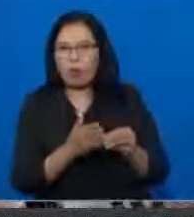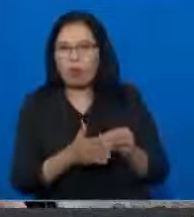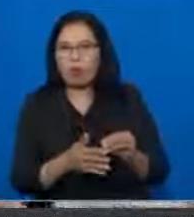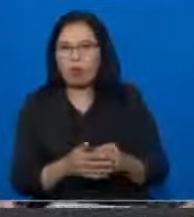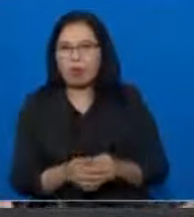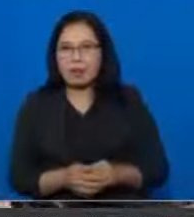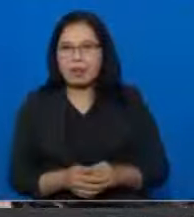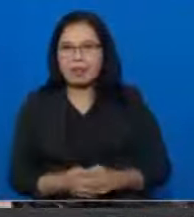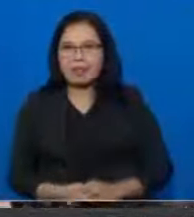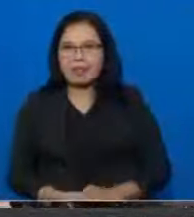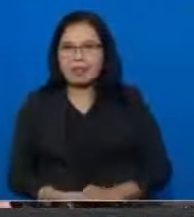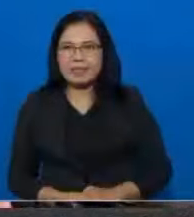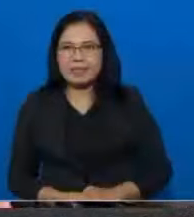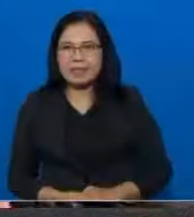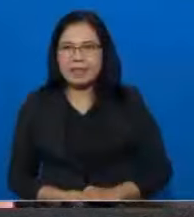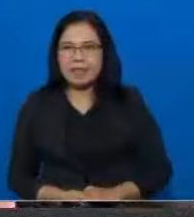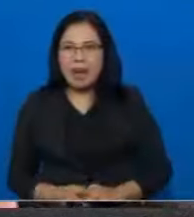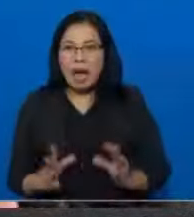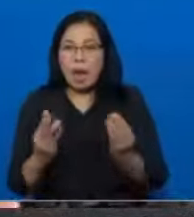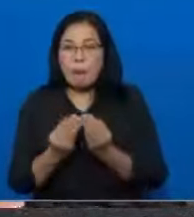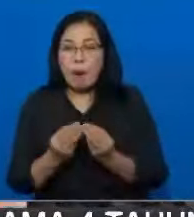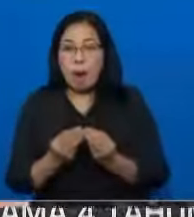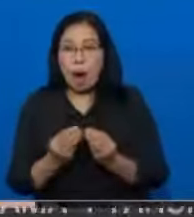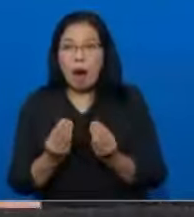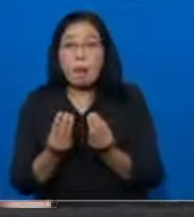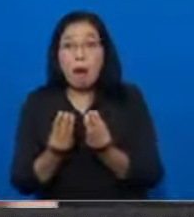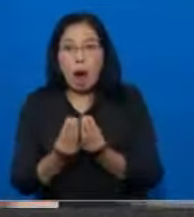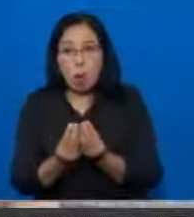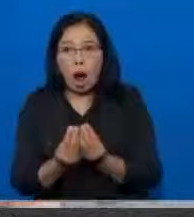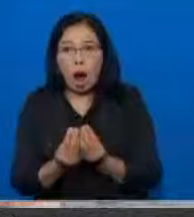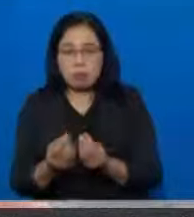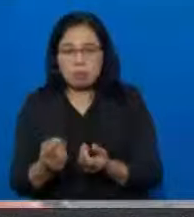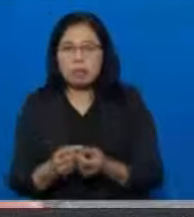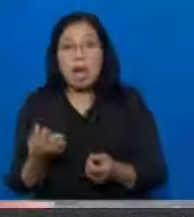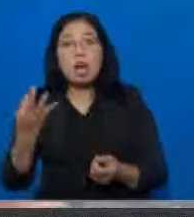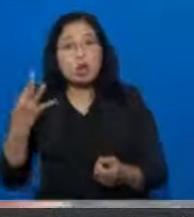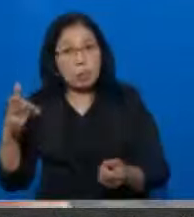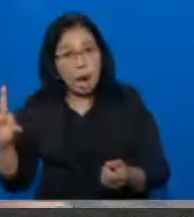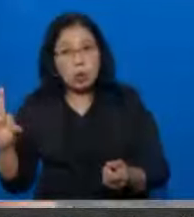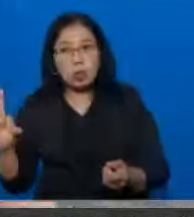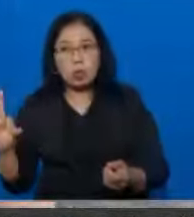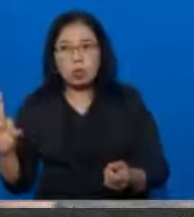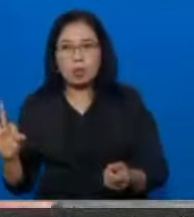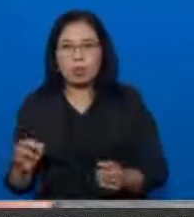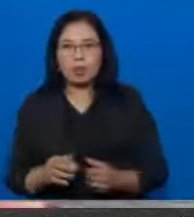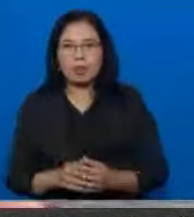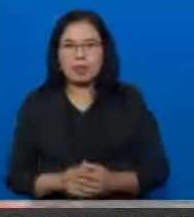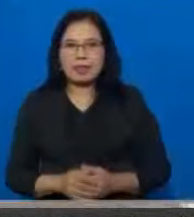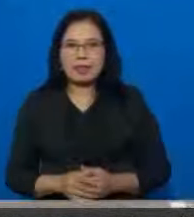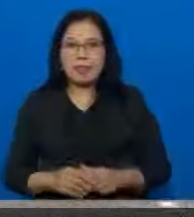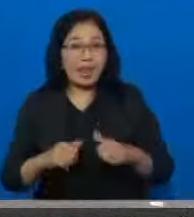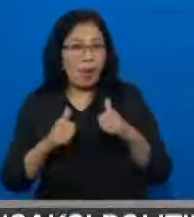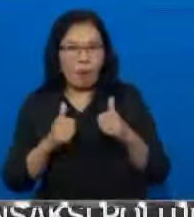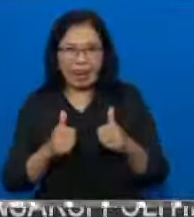rasa. Berarti yang bagus itu yang apa, Bu? Yang baru dikupas, baru dari induk. Ngomong baik agak masuk ke